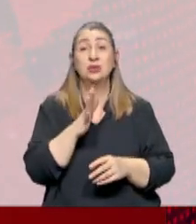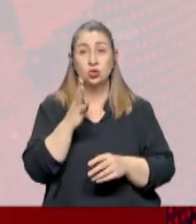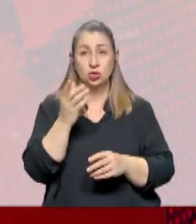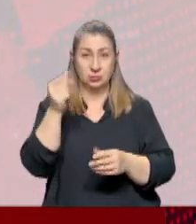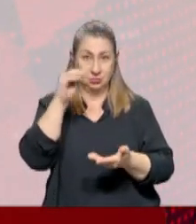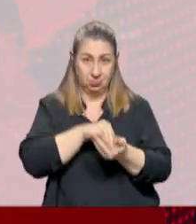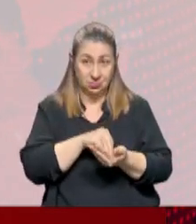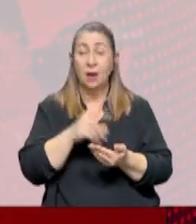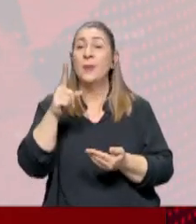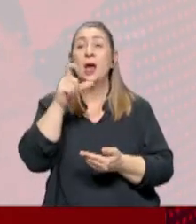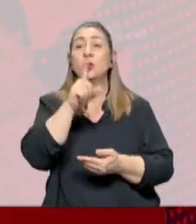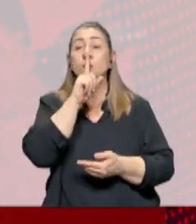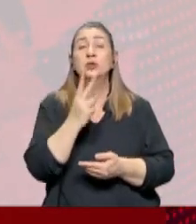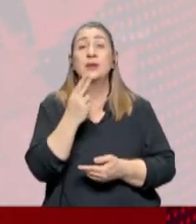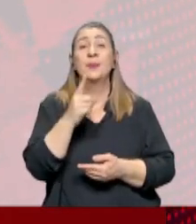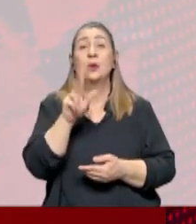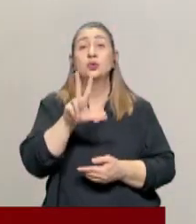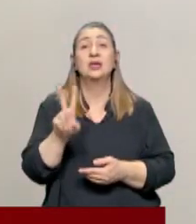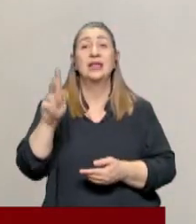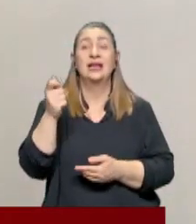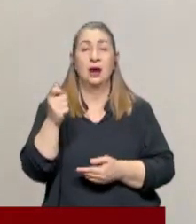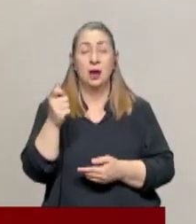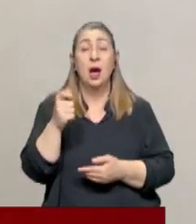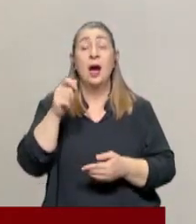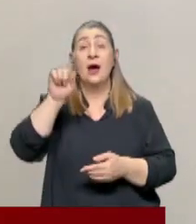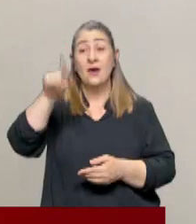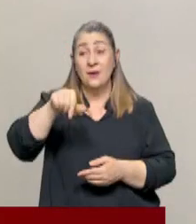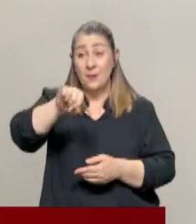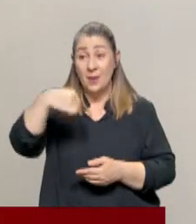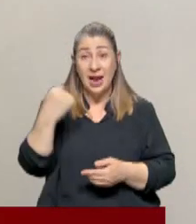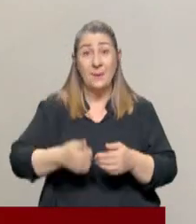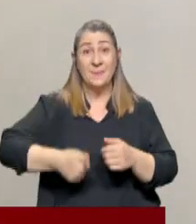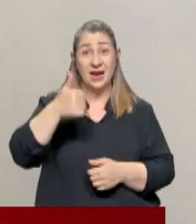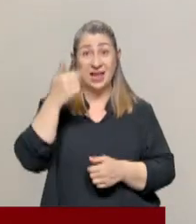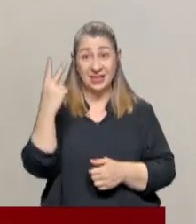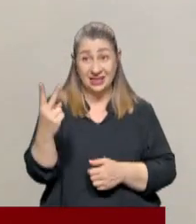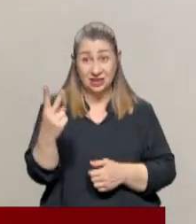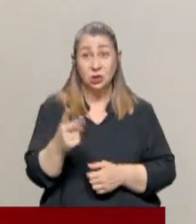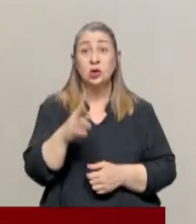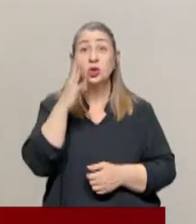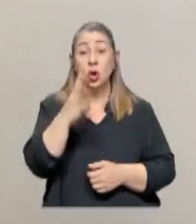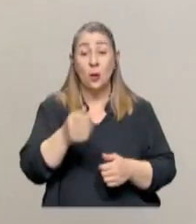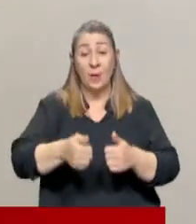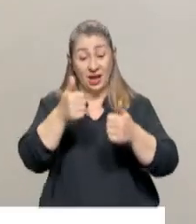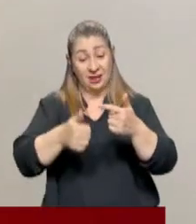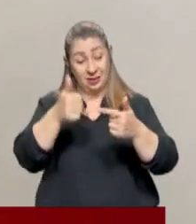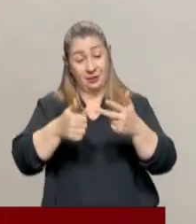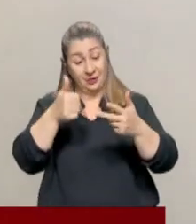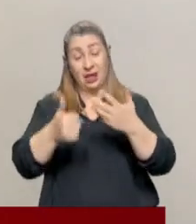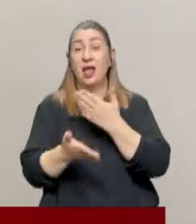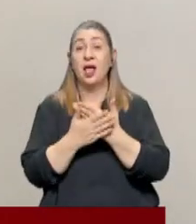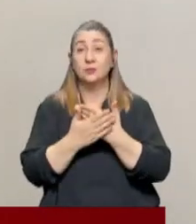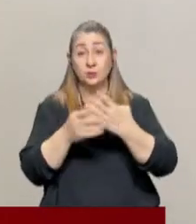lira kazanacak. Aylık 107.037 lira. Hazine ve Maliye Bakanlığı'nın 4 bakan